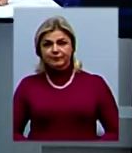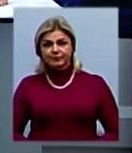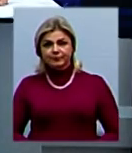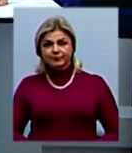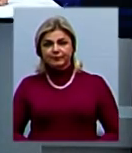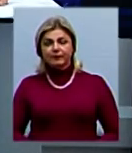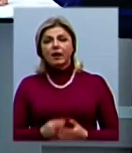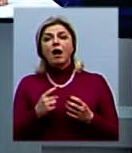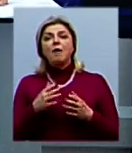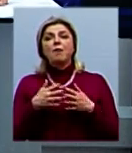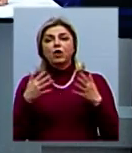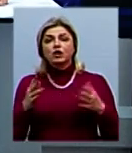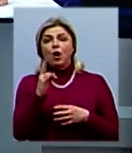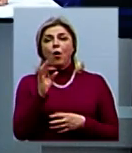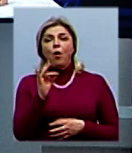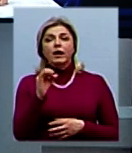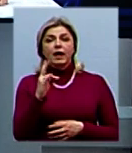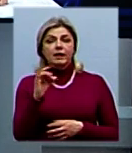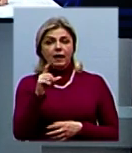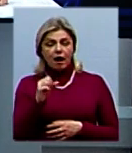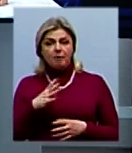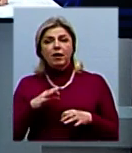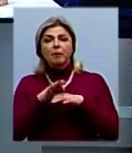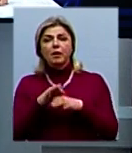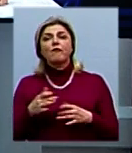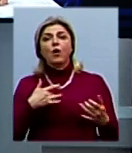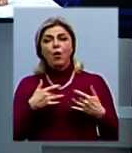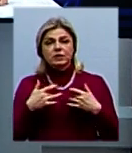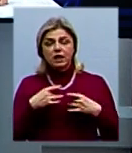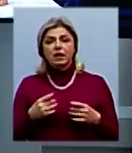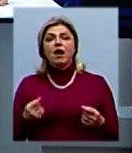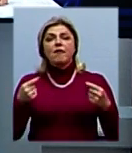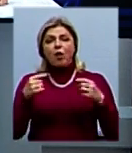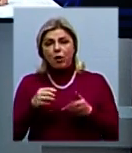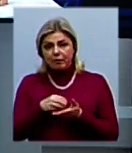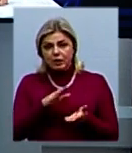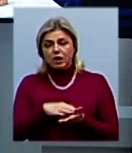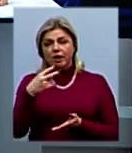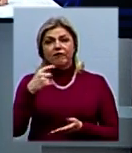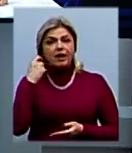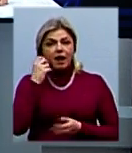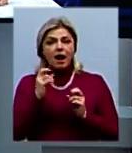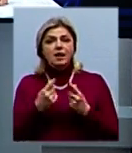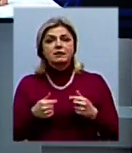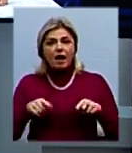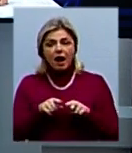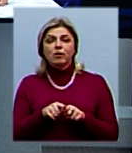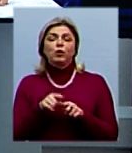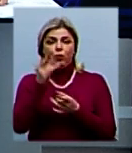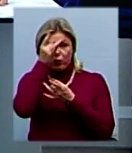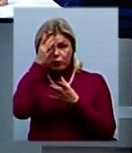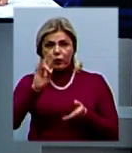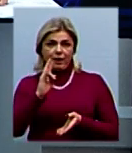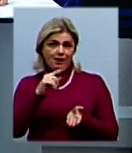У Великокоренинському будинку культури відбувся концерт. Відзначали 20 років з дня, як заклад став закладом культури міста